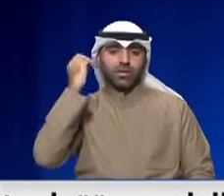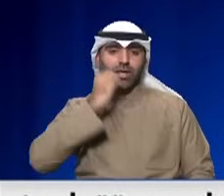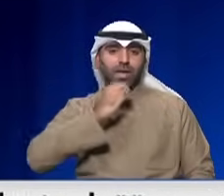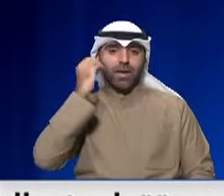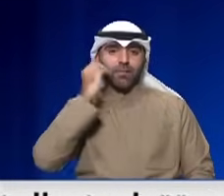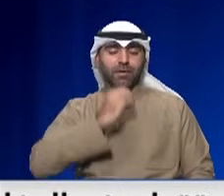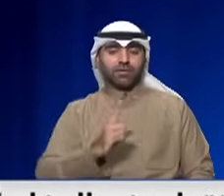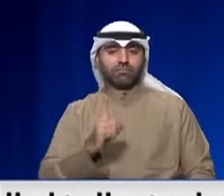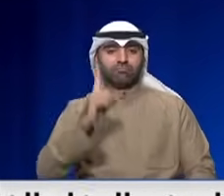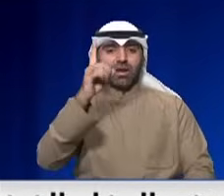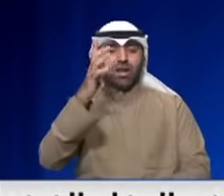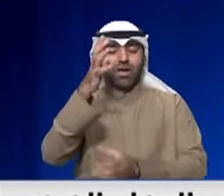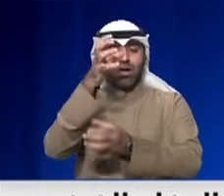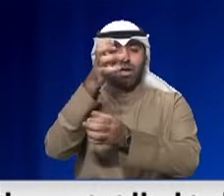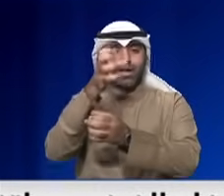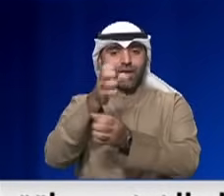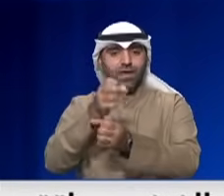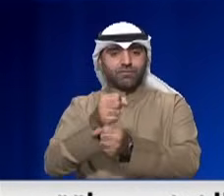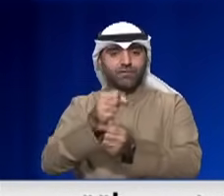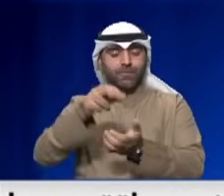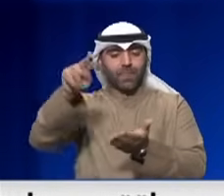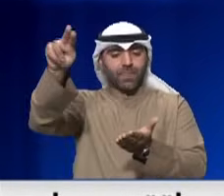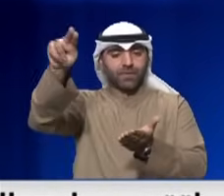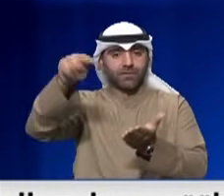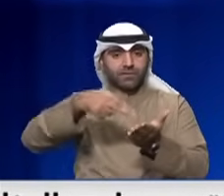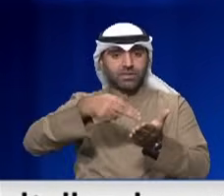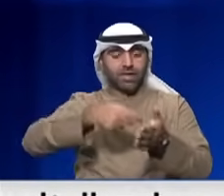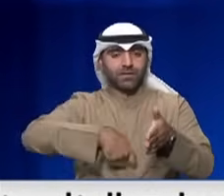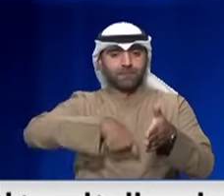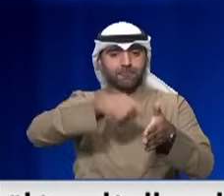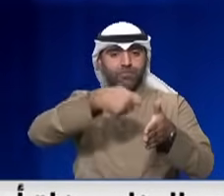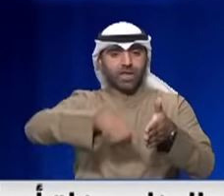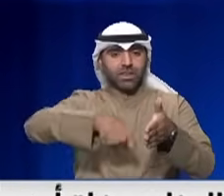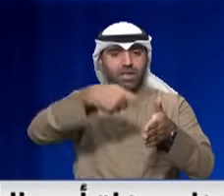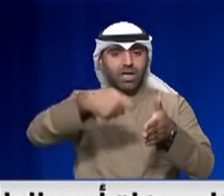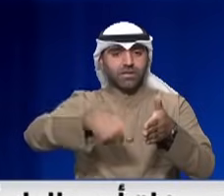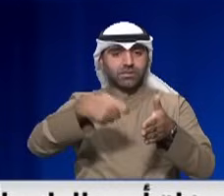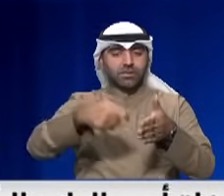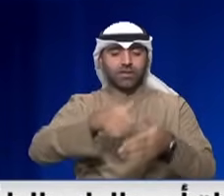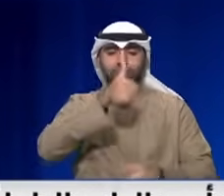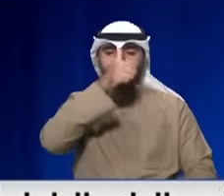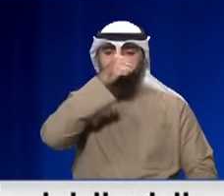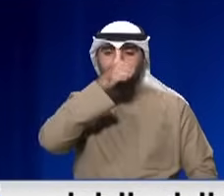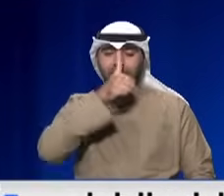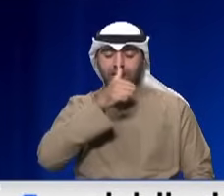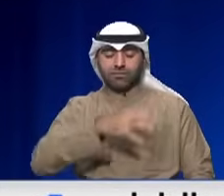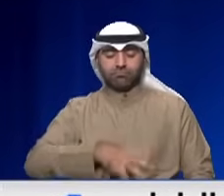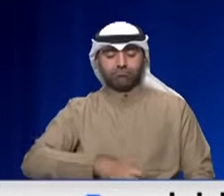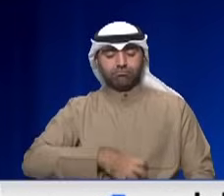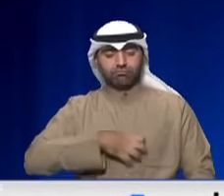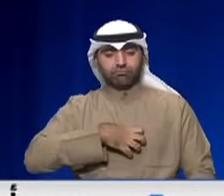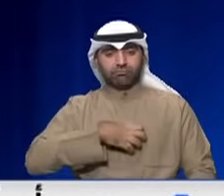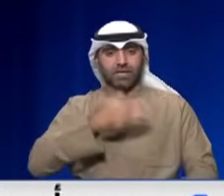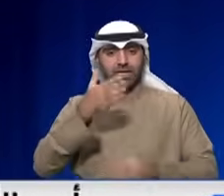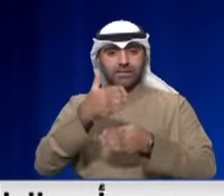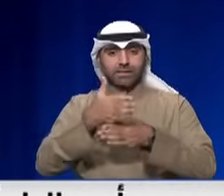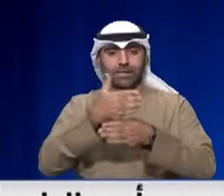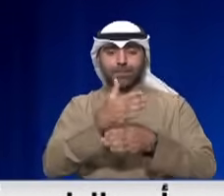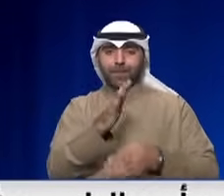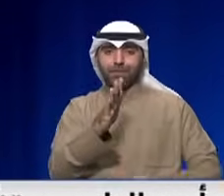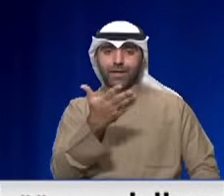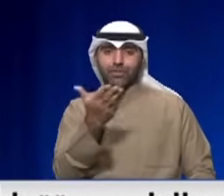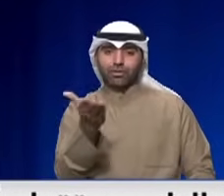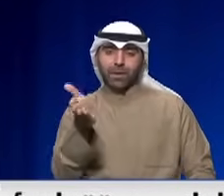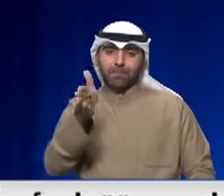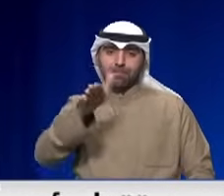الشقيقه رئيس مجلس الوزراء حاكي دبي عبر فيها سموه عن خالص التعازي والمواساه بوفاه